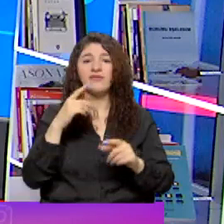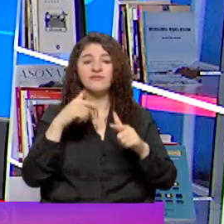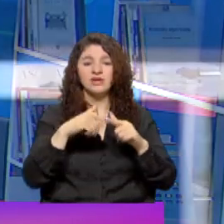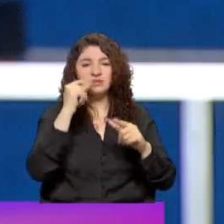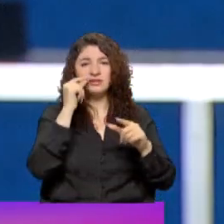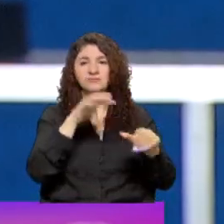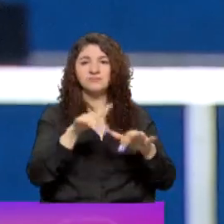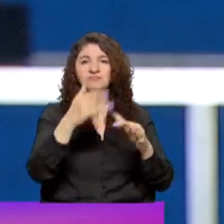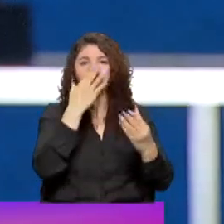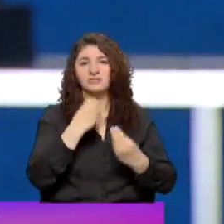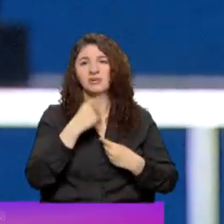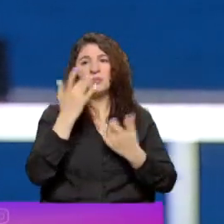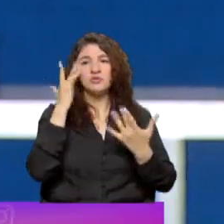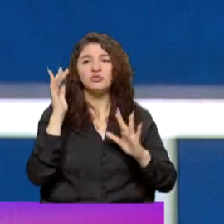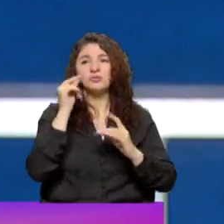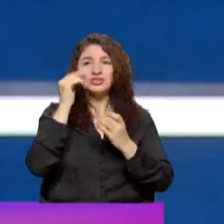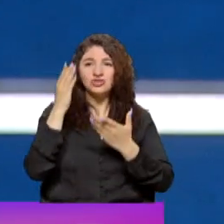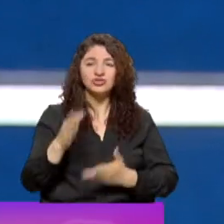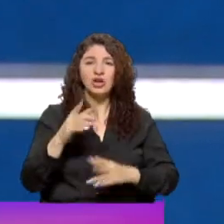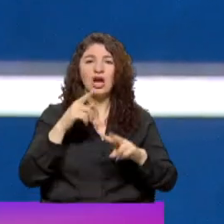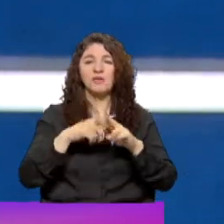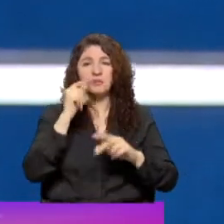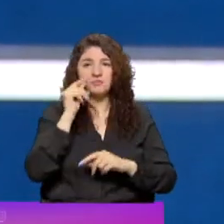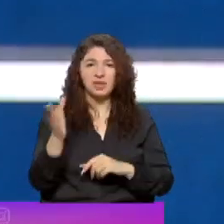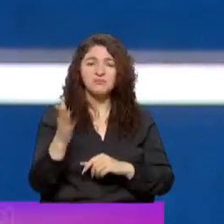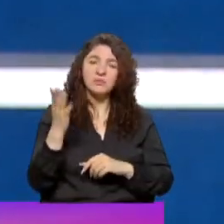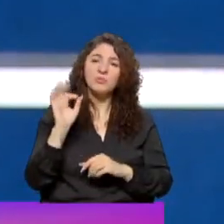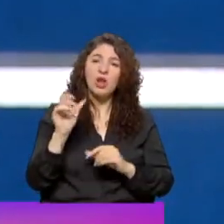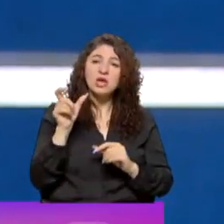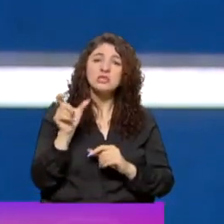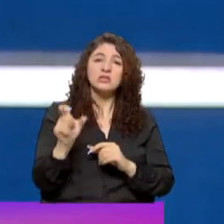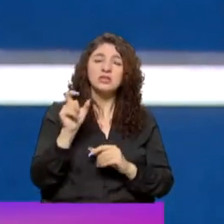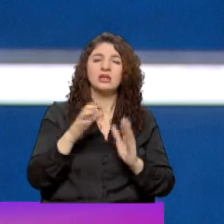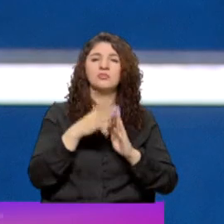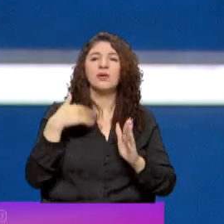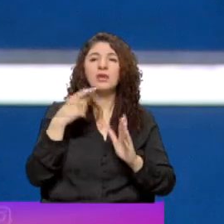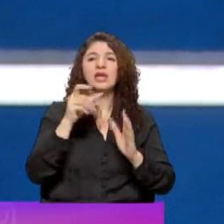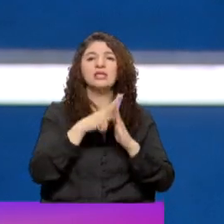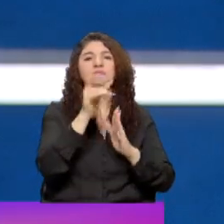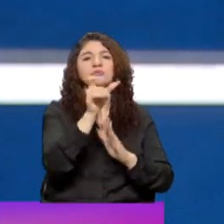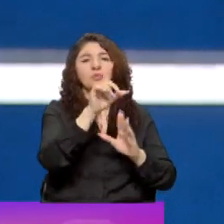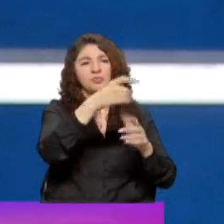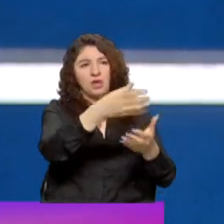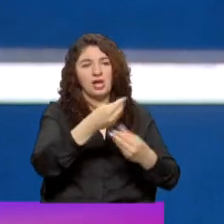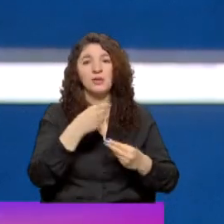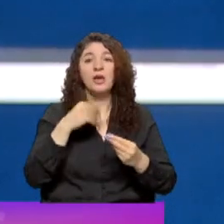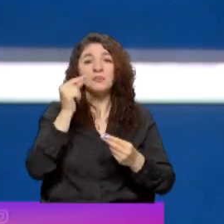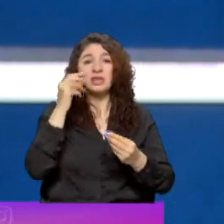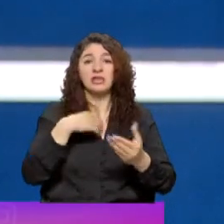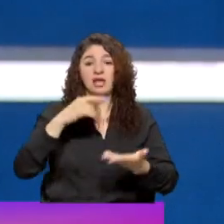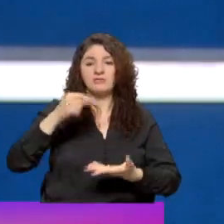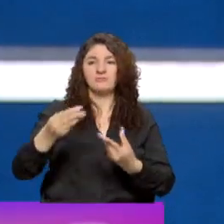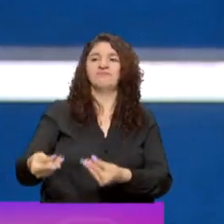sayı armağan eden bir kültür bir kişilik Ahmet Say bakın böyle böyle kitapları bunu kitaplarından bulup getirdim bizzat